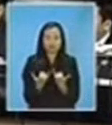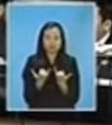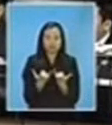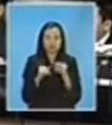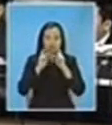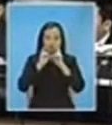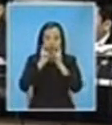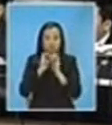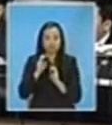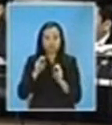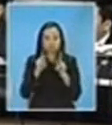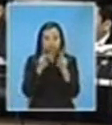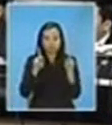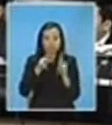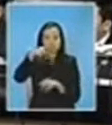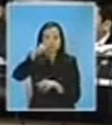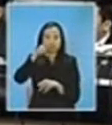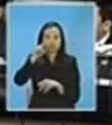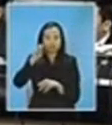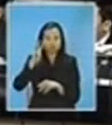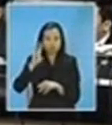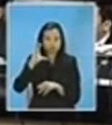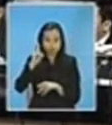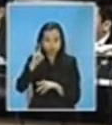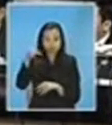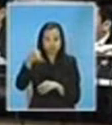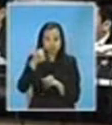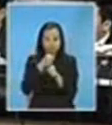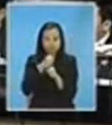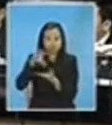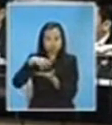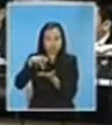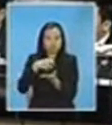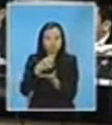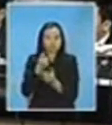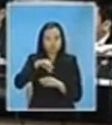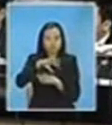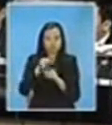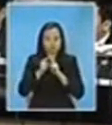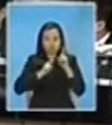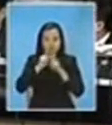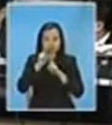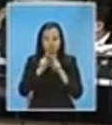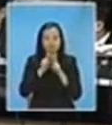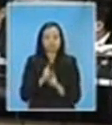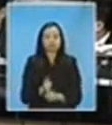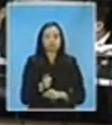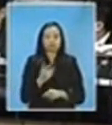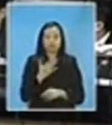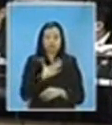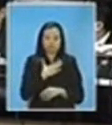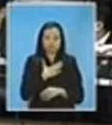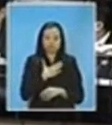องที่คณะกรรมการปปช.นำมาดำเนินคดีไม่ใช่กระบวนการตรวจสอบแบบปกติและดิฉัน